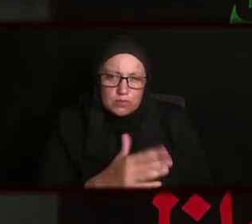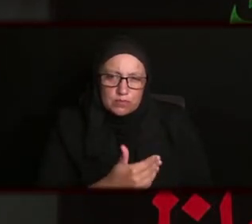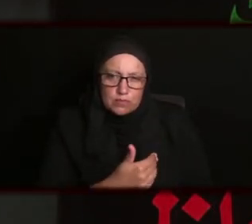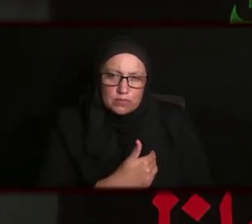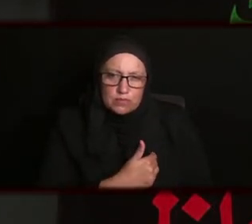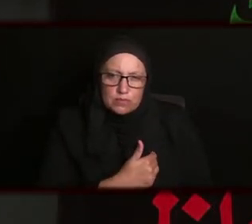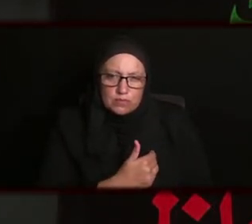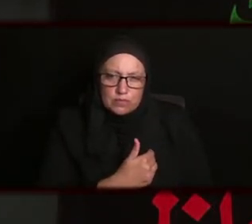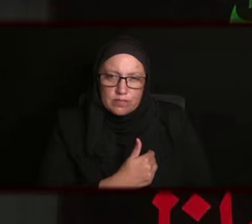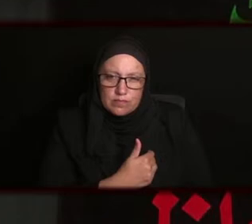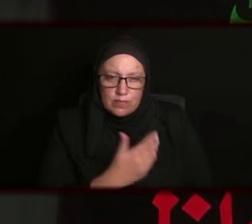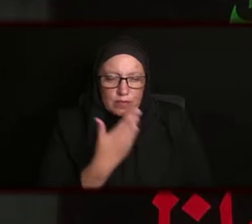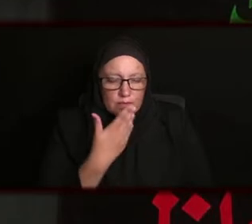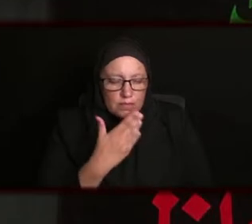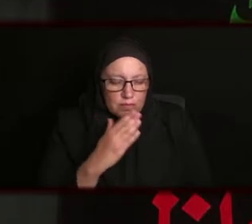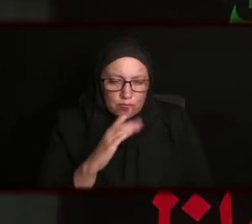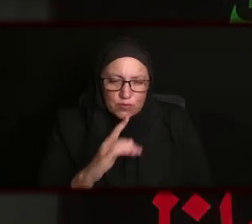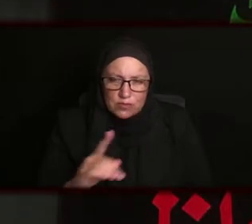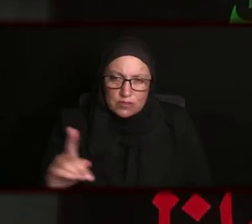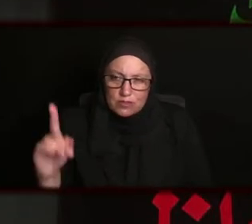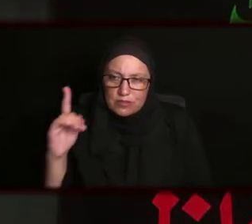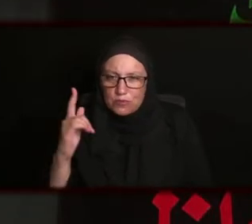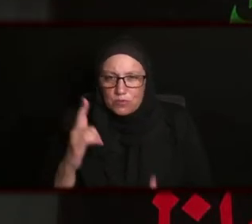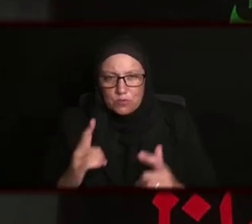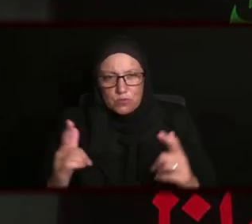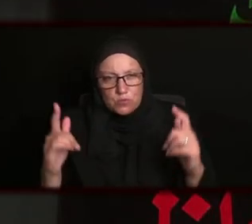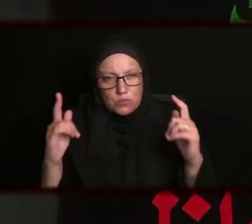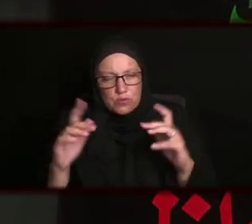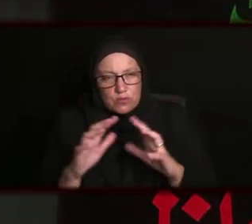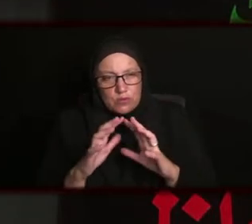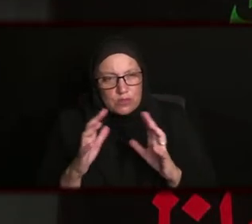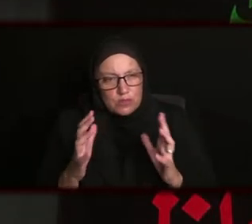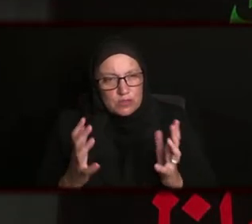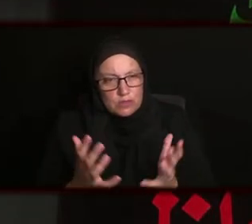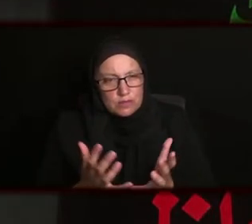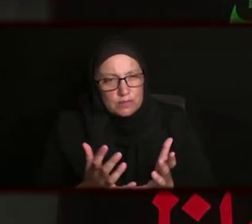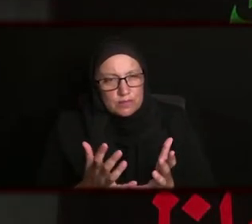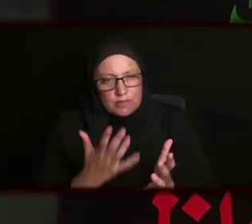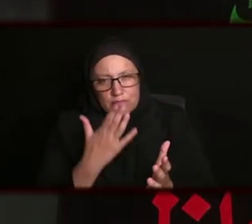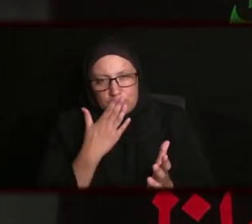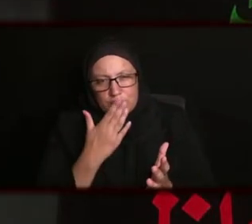الحمد لله رب العالمين، والصلاة